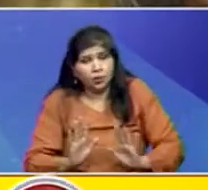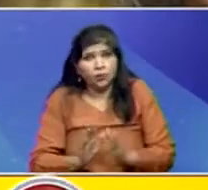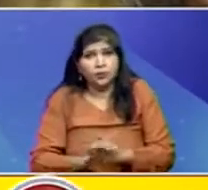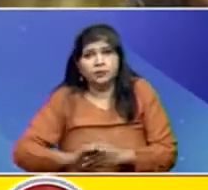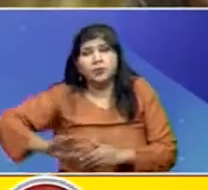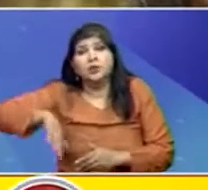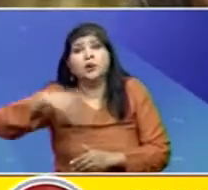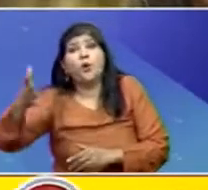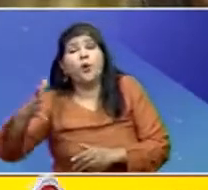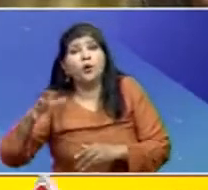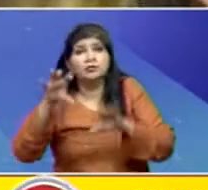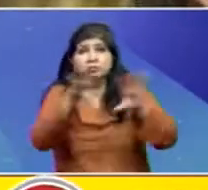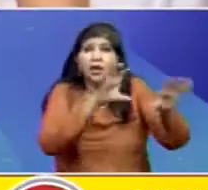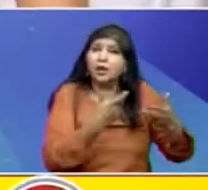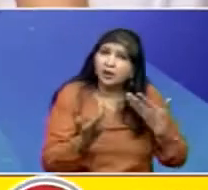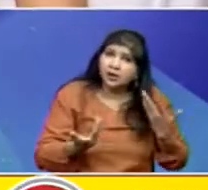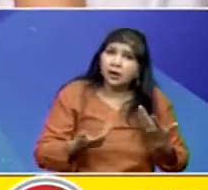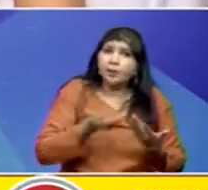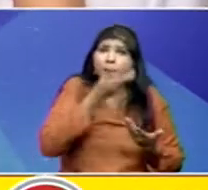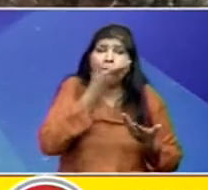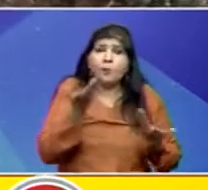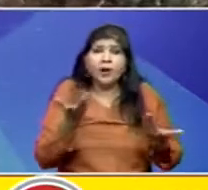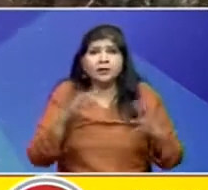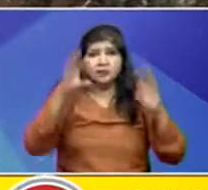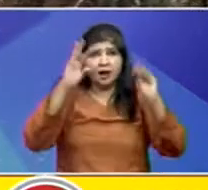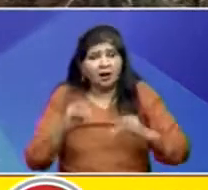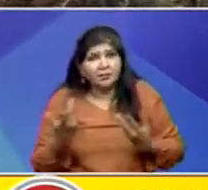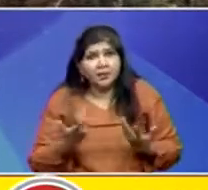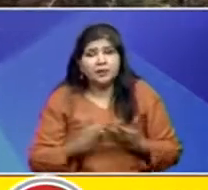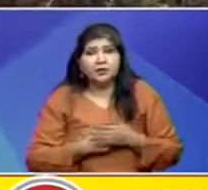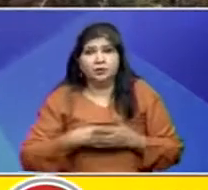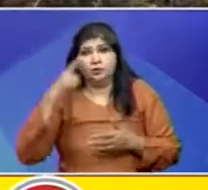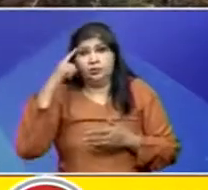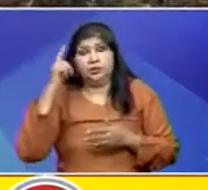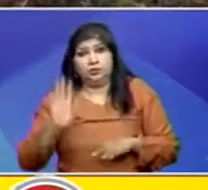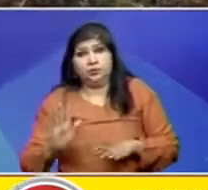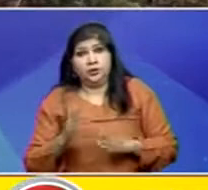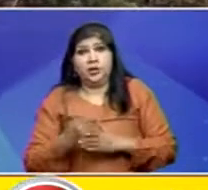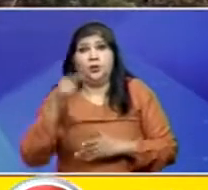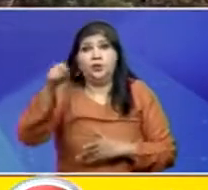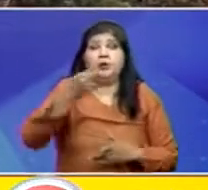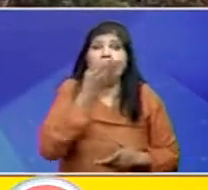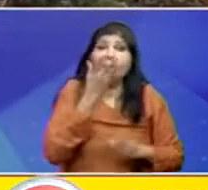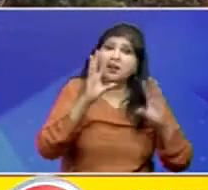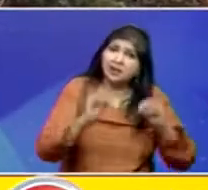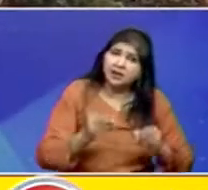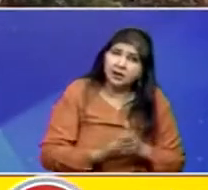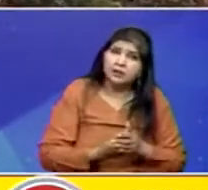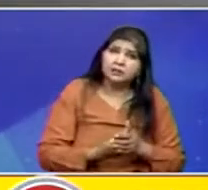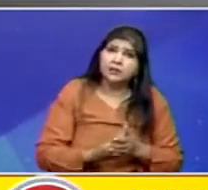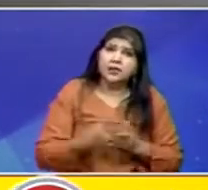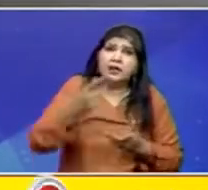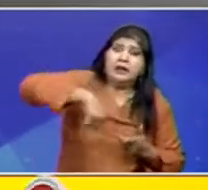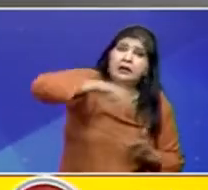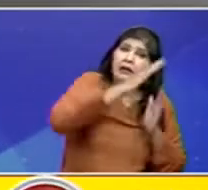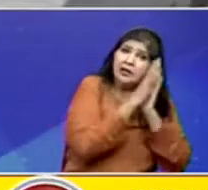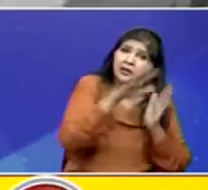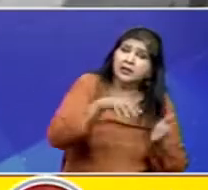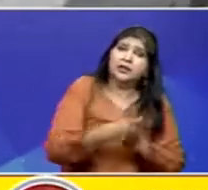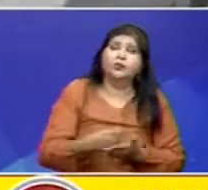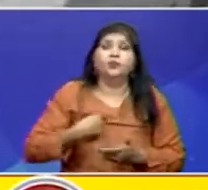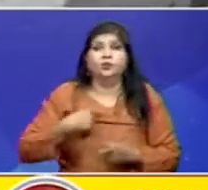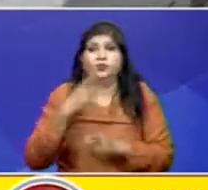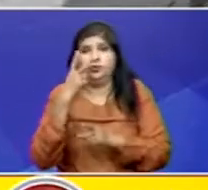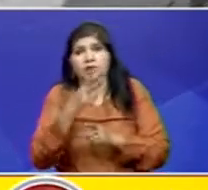लब्द हो लेकिन आपको उन करोड़ों लोगों को भी हमेशा याद रखना है जो जल संकट वाले क्षेत्रों में रहते हैं